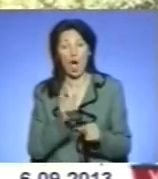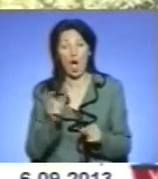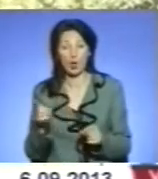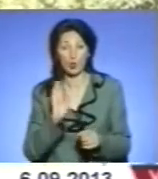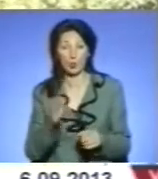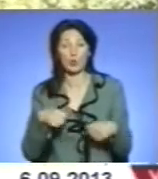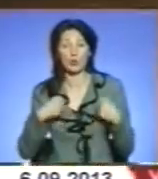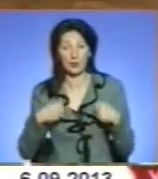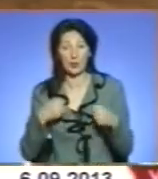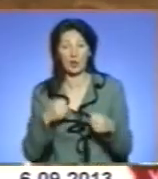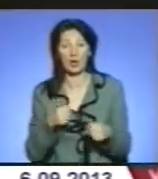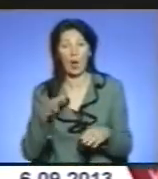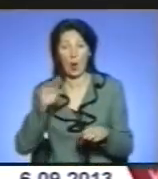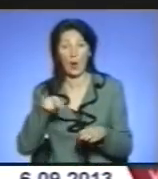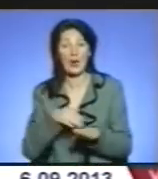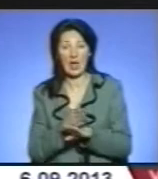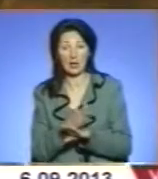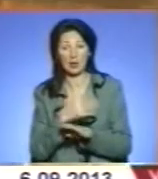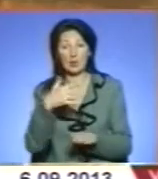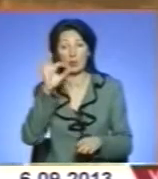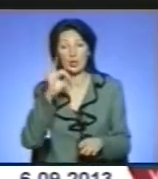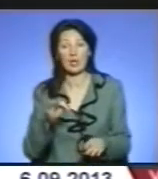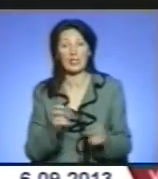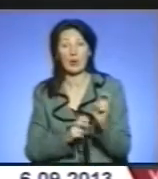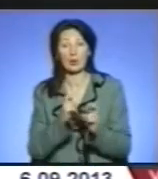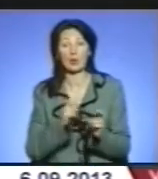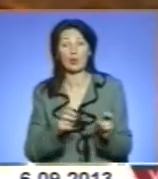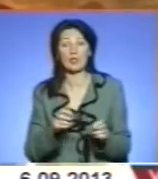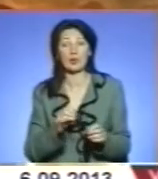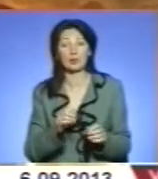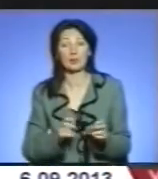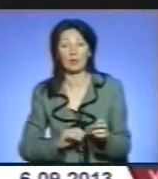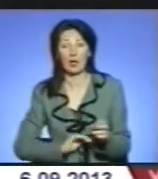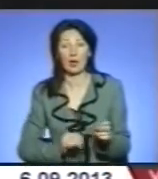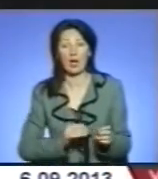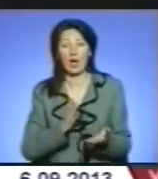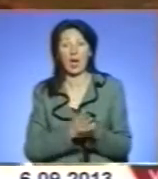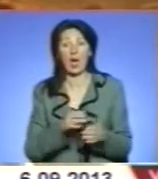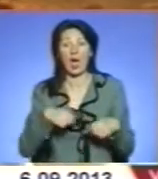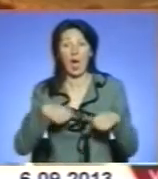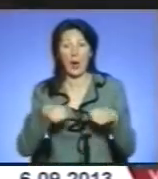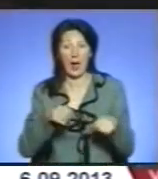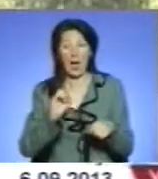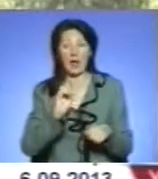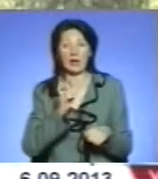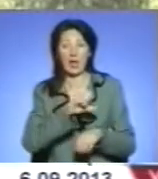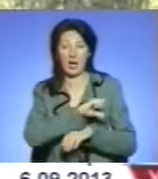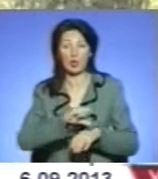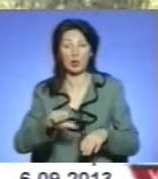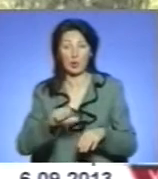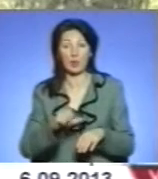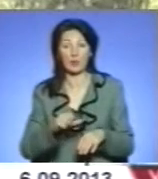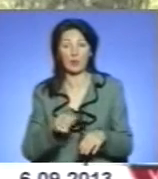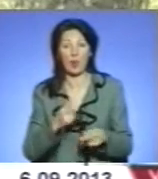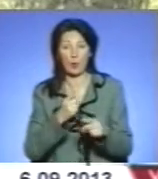продуктивність, по якості. 50% продукції «Іскри» йде на експорт. Половина залишається для потреб України. Імпортуючи,